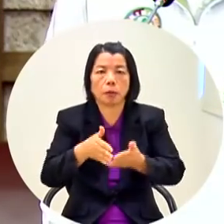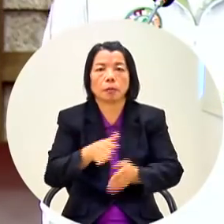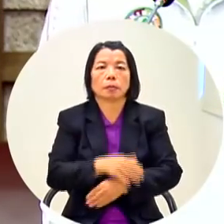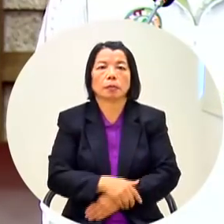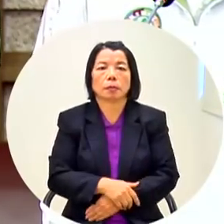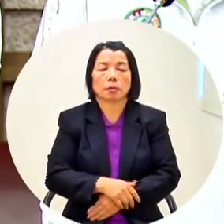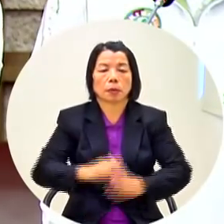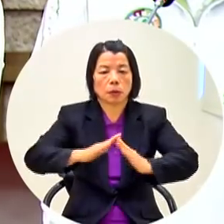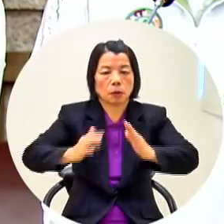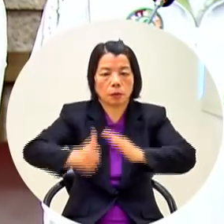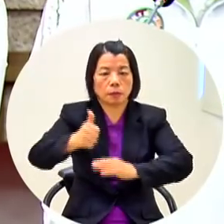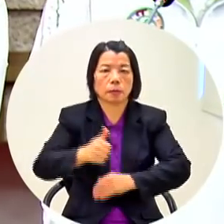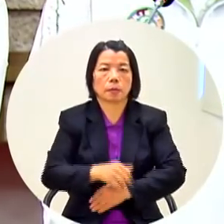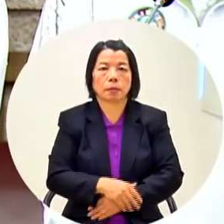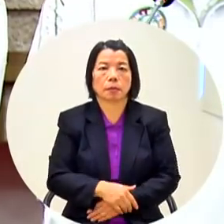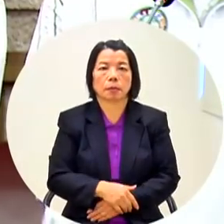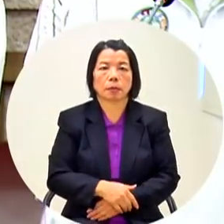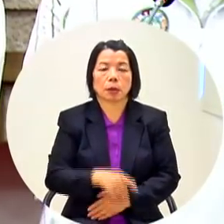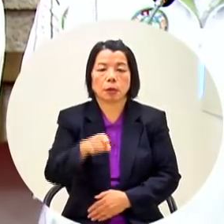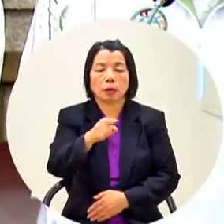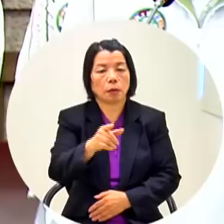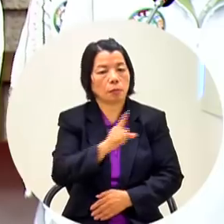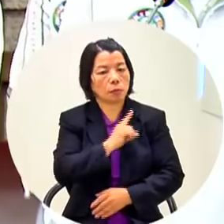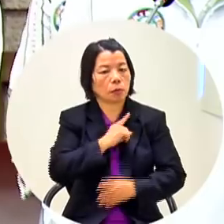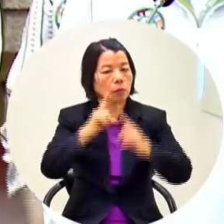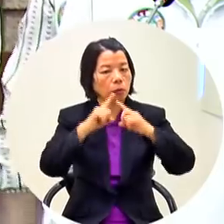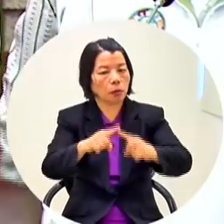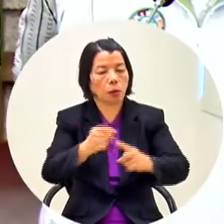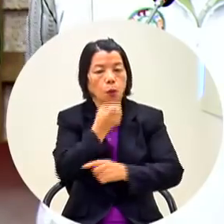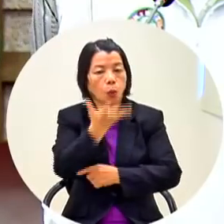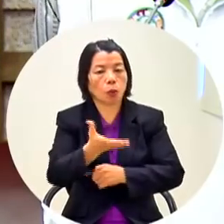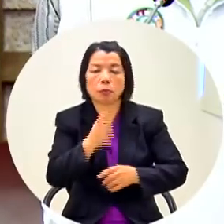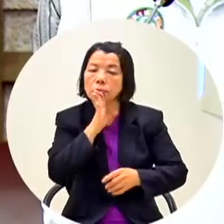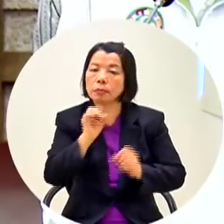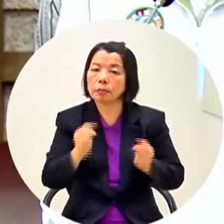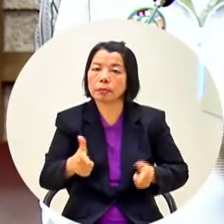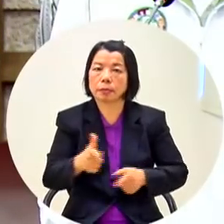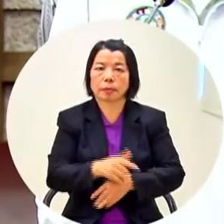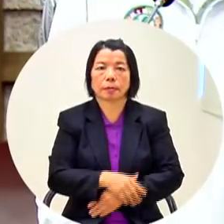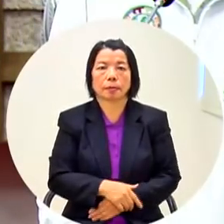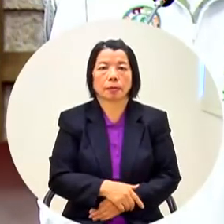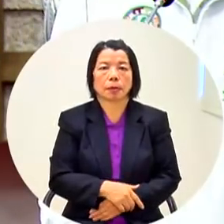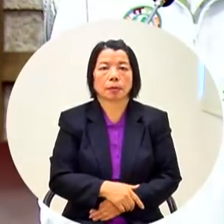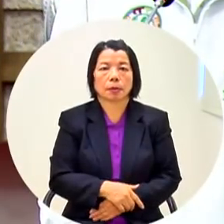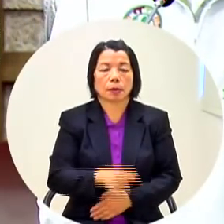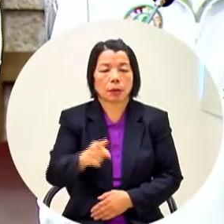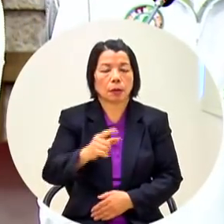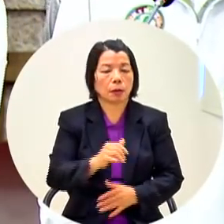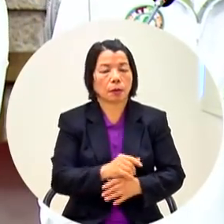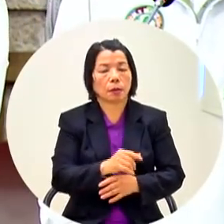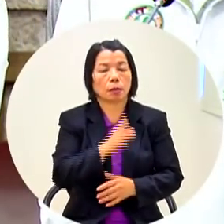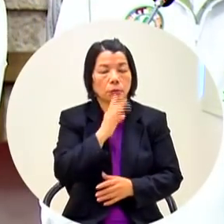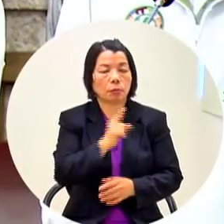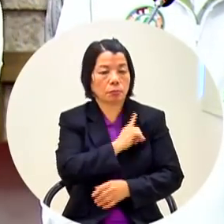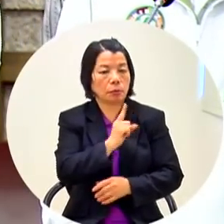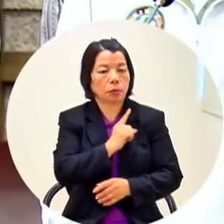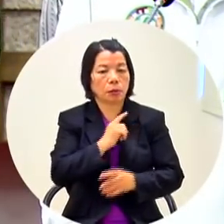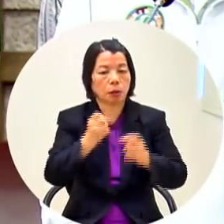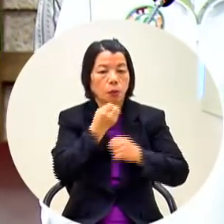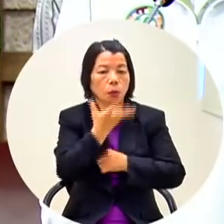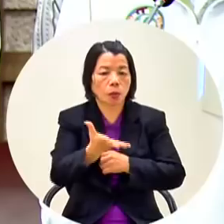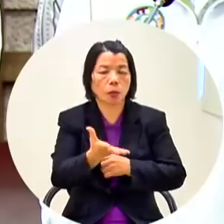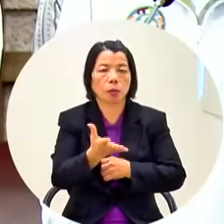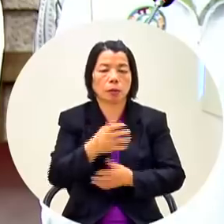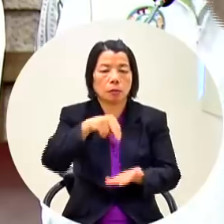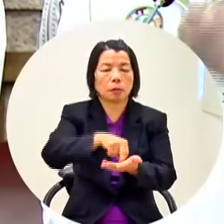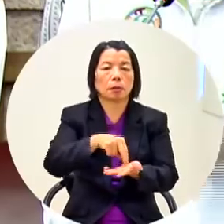长，这些话是你亲口说的，有没有错？请你答复，是你说的。 请市长答复。 你就站着了啦，